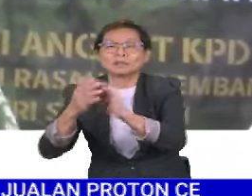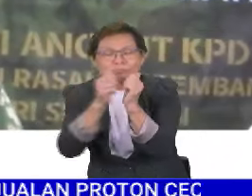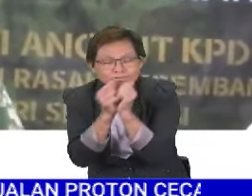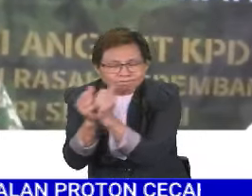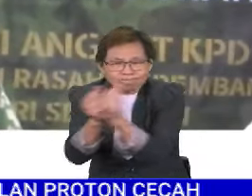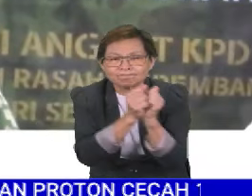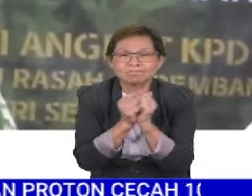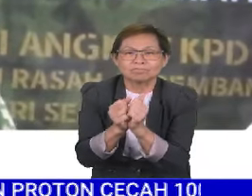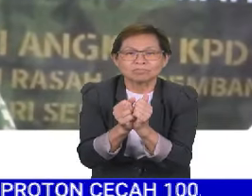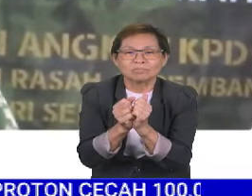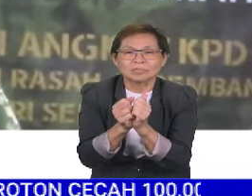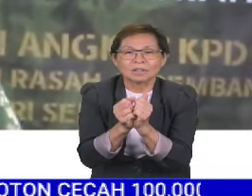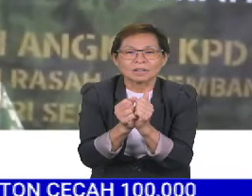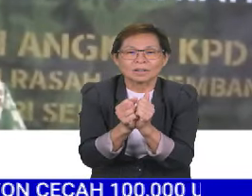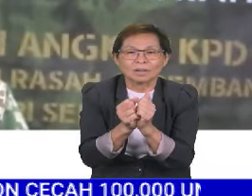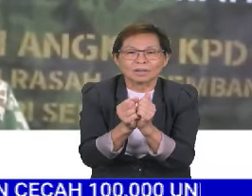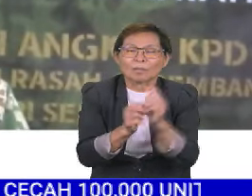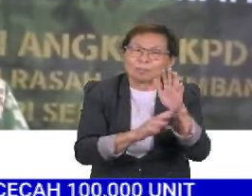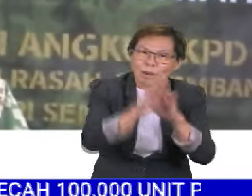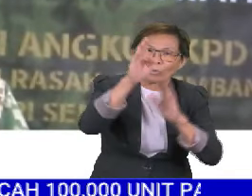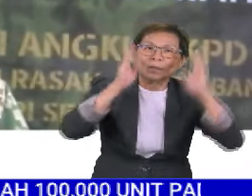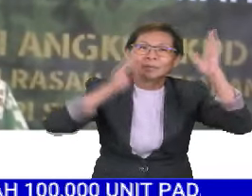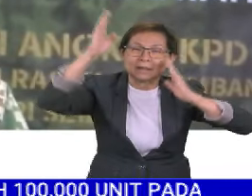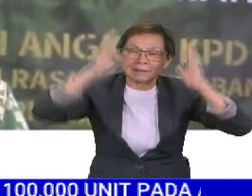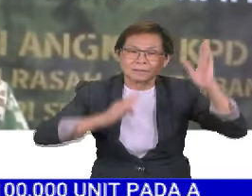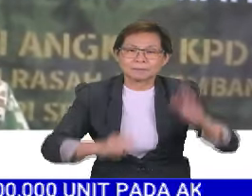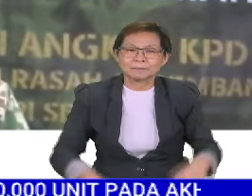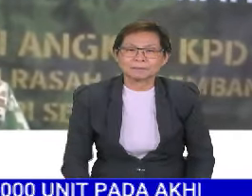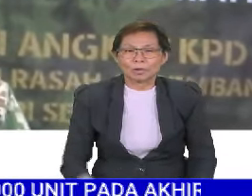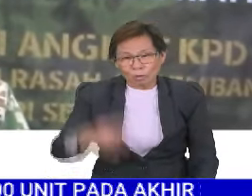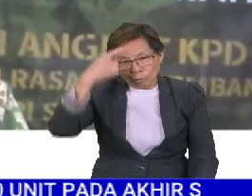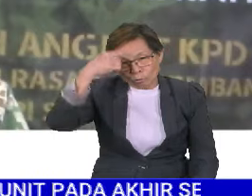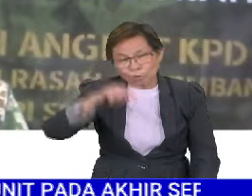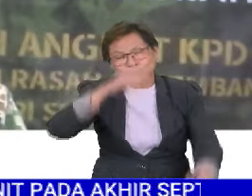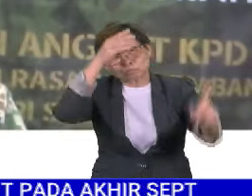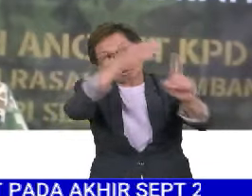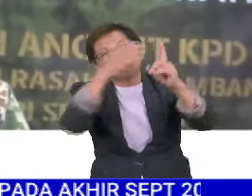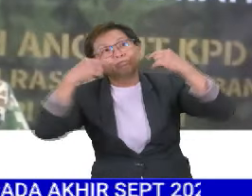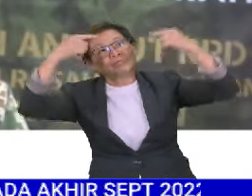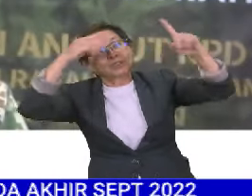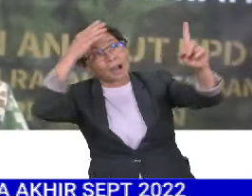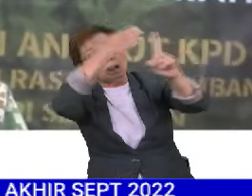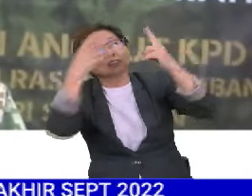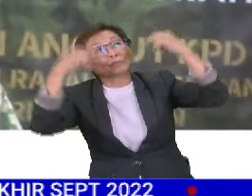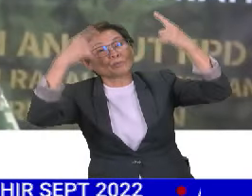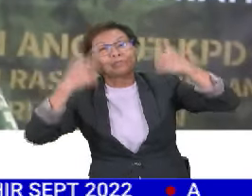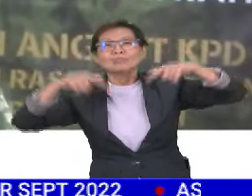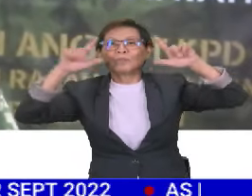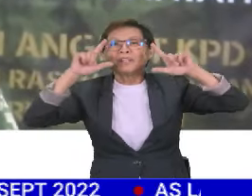kita sama-sama membangunkan negara kita untuk ke arah cemerlang, gemilang dan